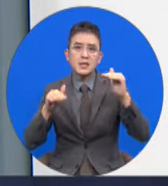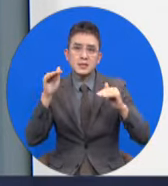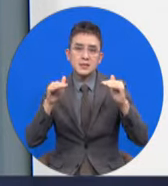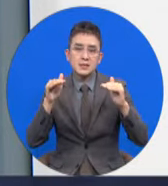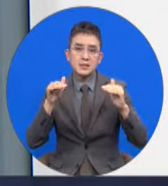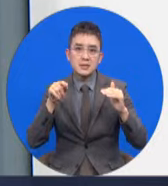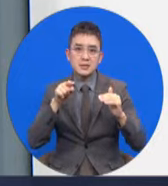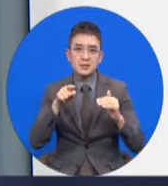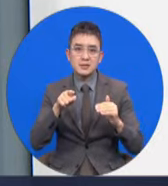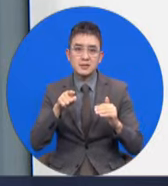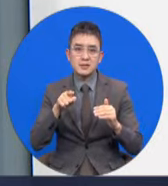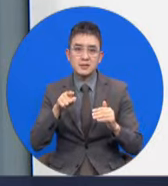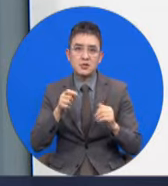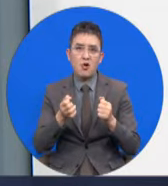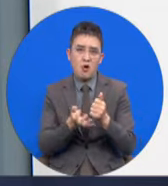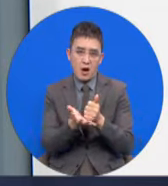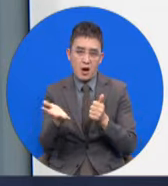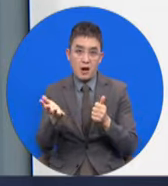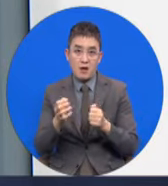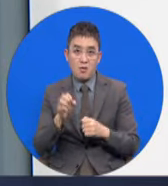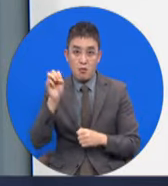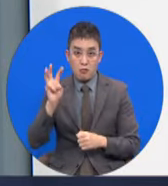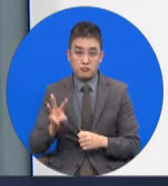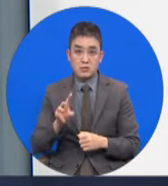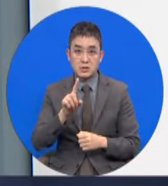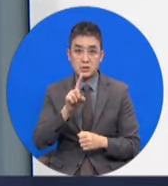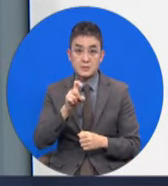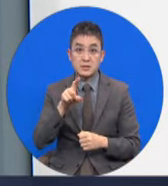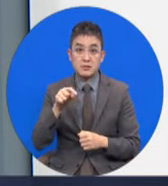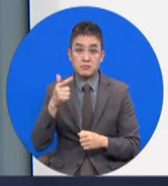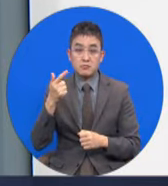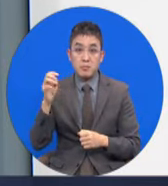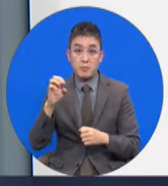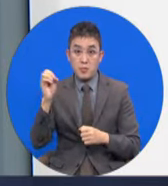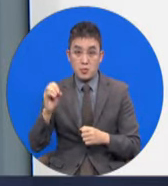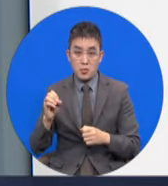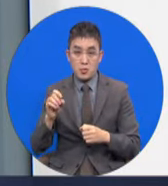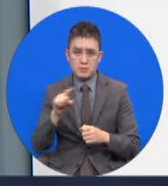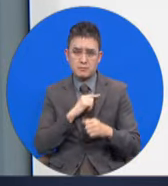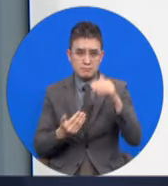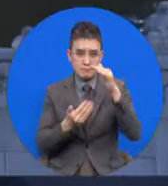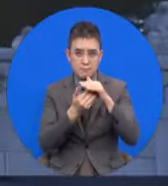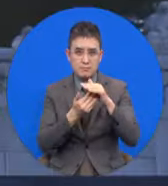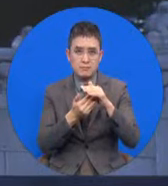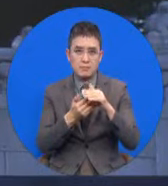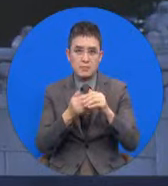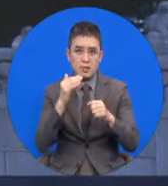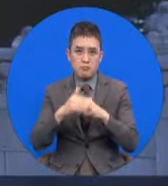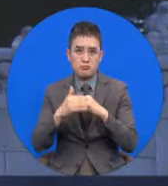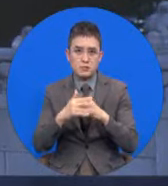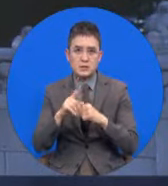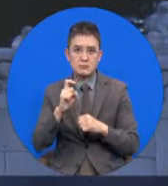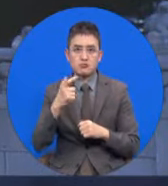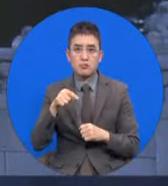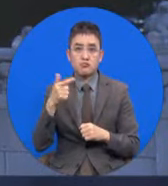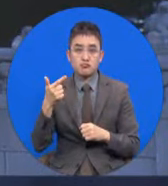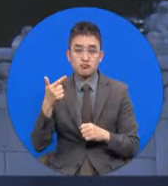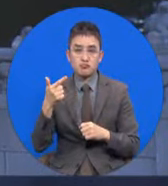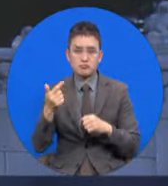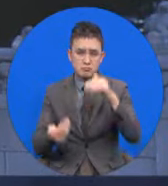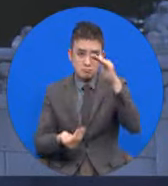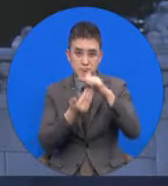볼 수 있는 것이죠. 그렇군요. 네. 그런데 광주가 현재 11.1%로 전국 최저 투표율, 대구가 16.0%로 현재 전국 최고